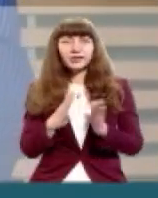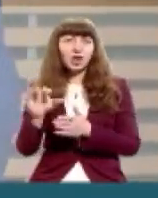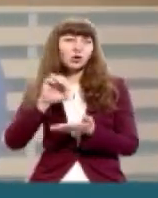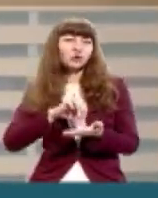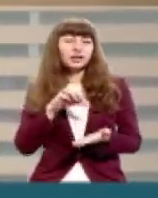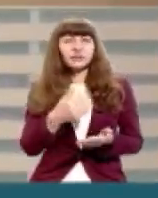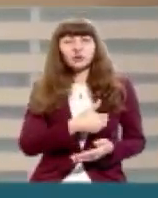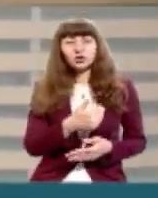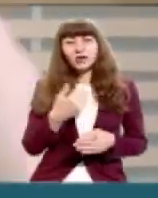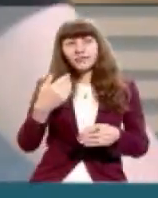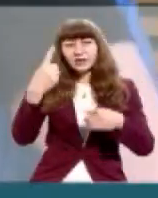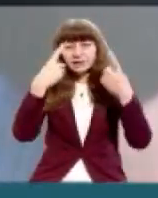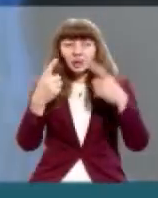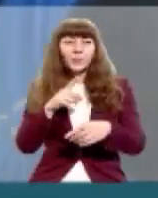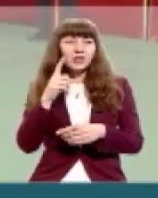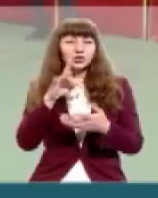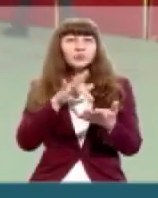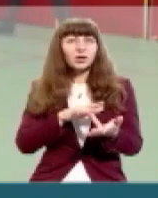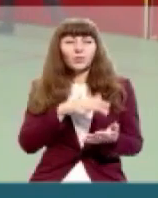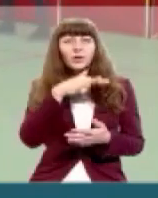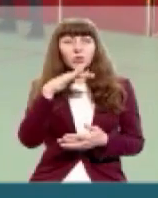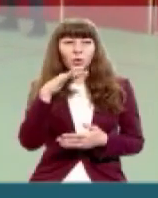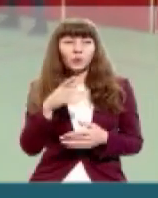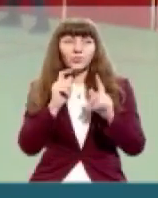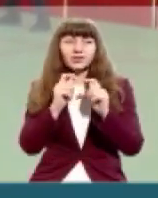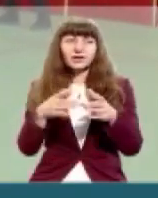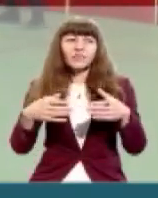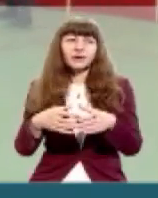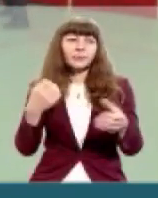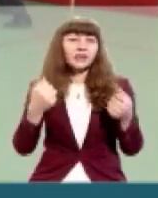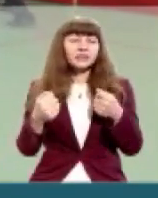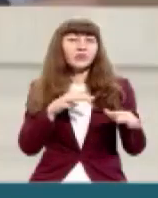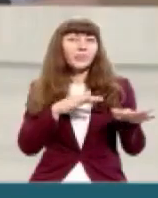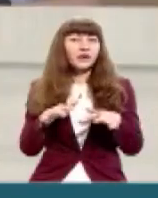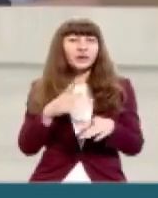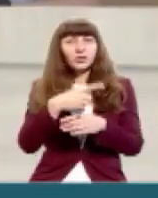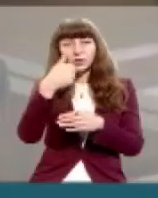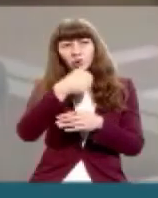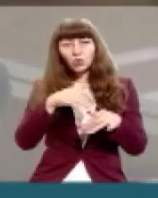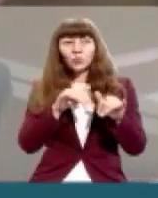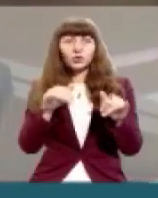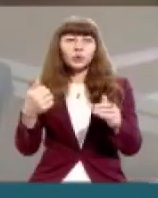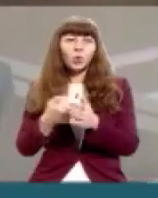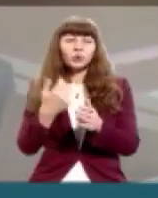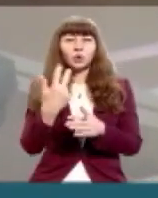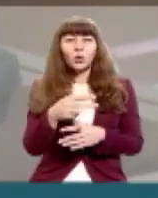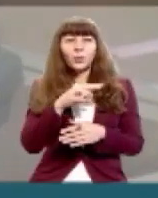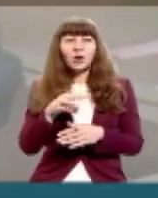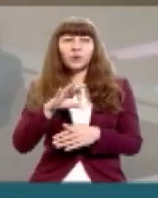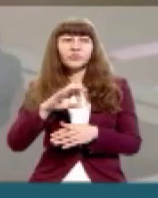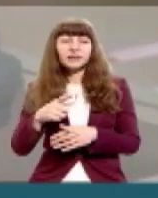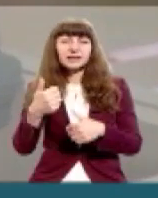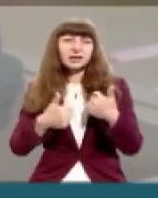принять участие в инициативе молодежного ресурсного центра много. Призовой фонд в спортивном мероприятии в этом году увеличили до